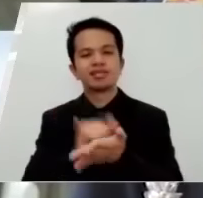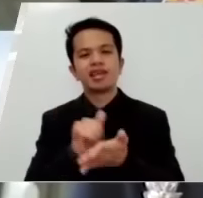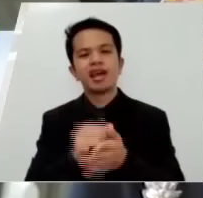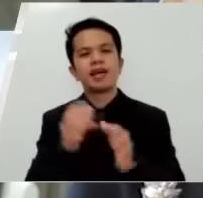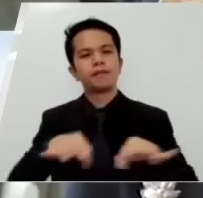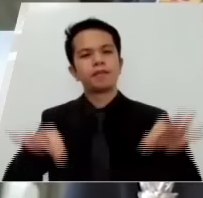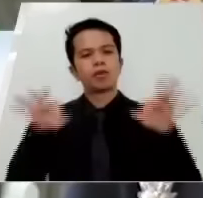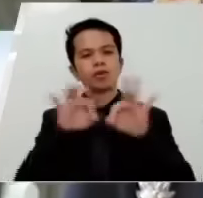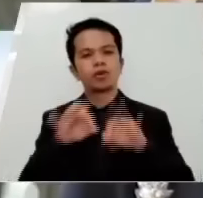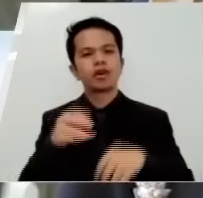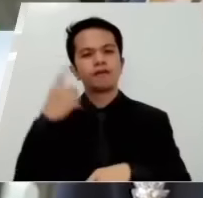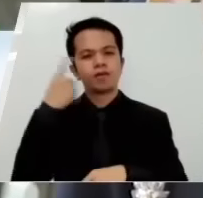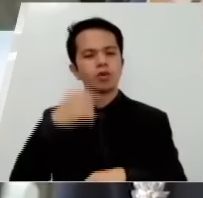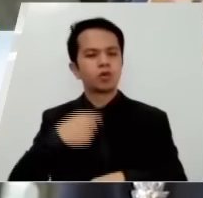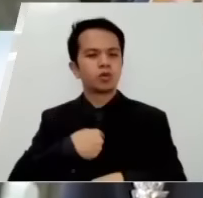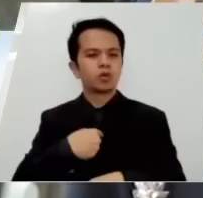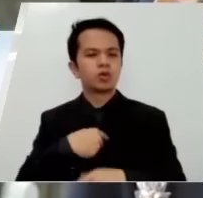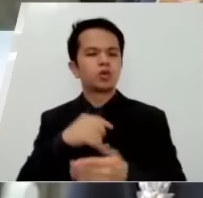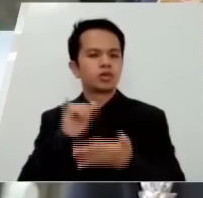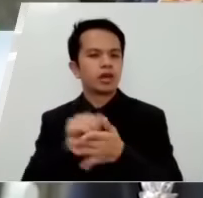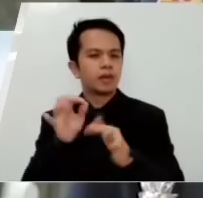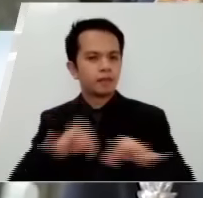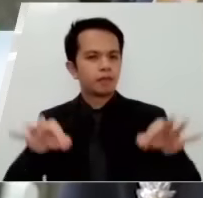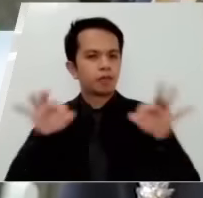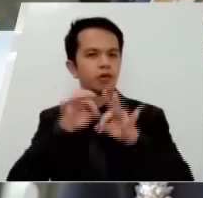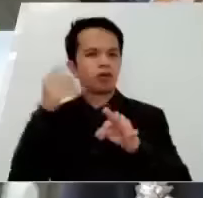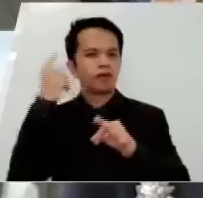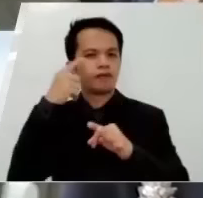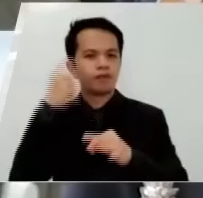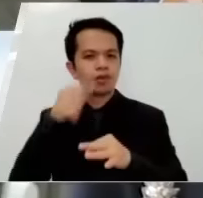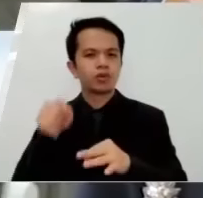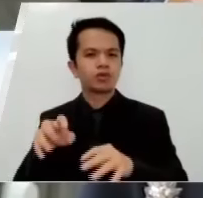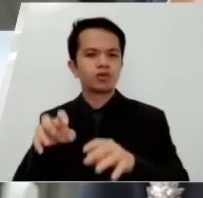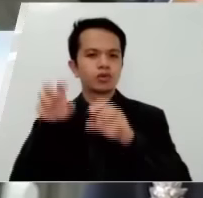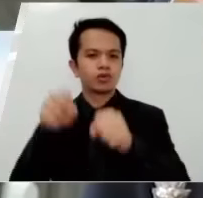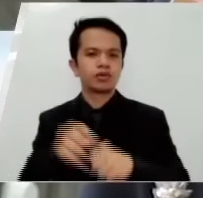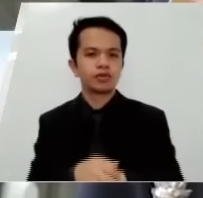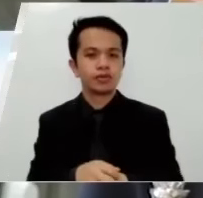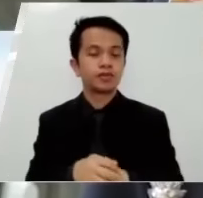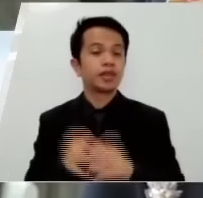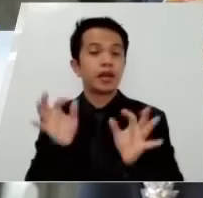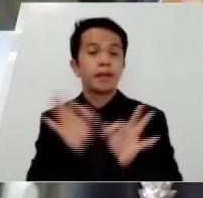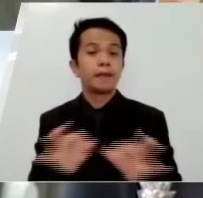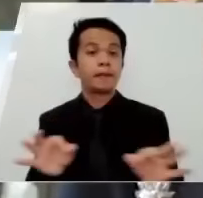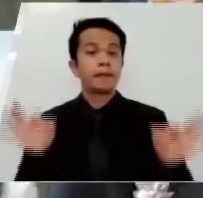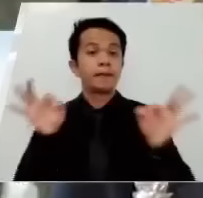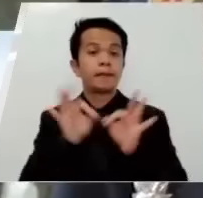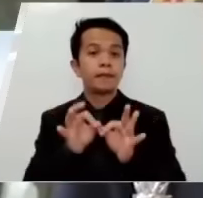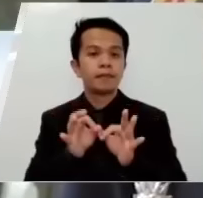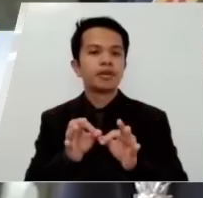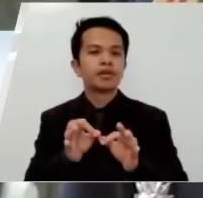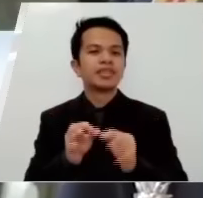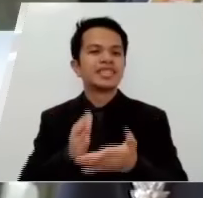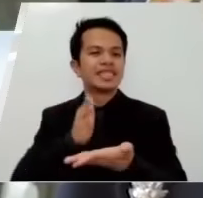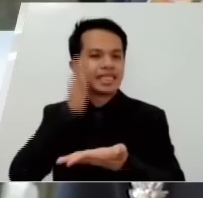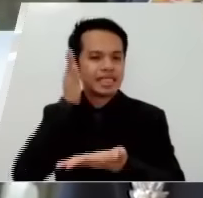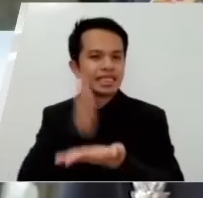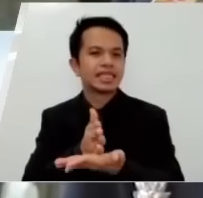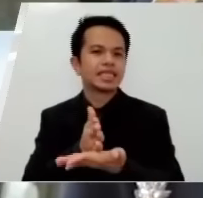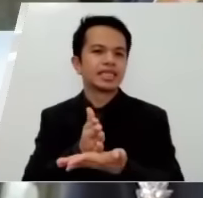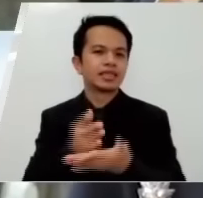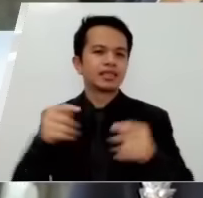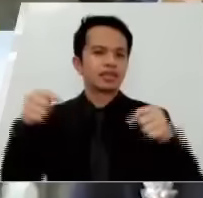akin, yun dapat ang approach sa drug war. Na ang pinaka-importante is matigil natin ang